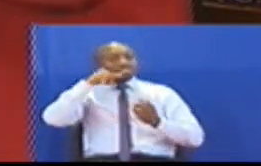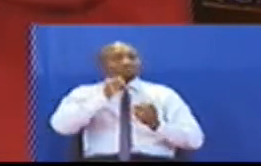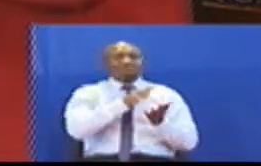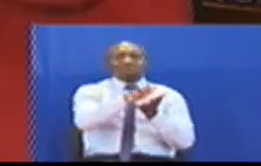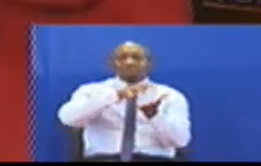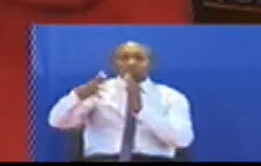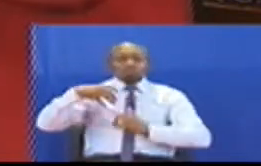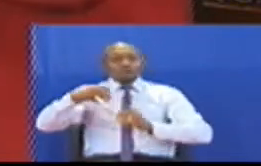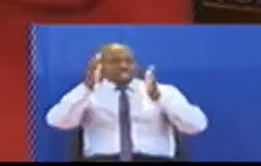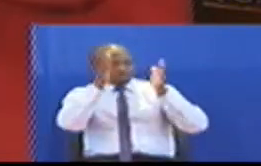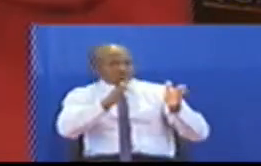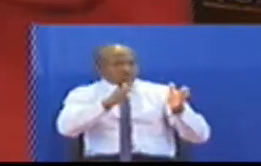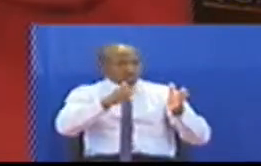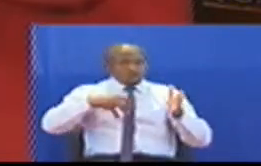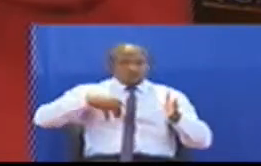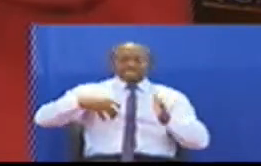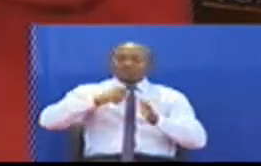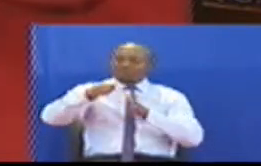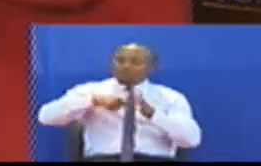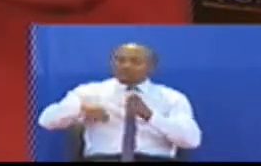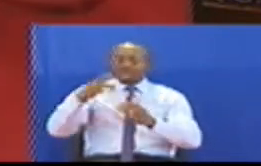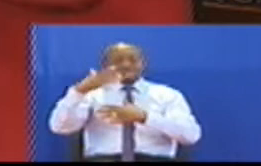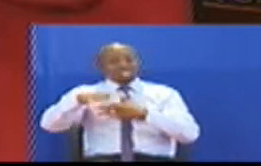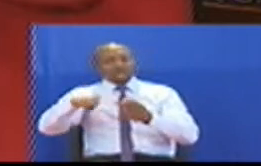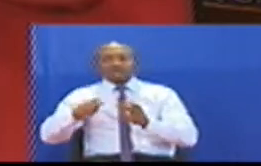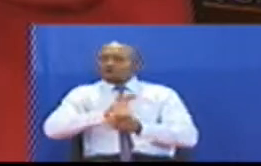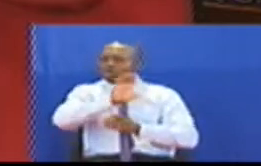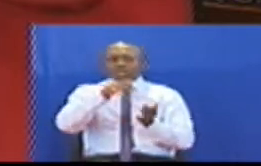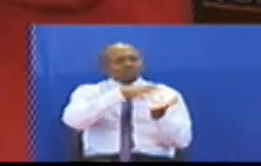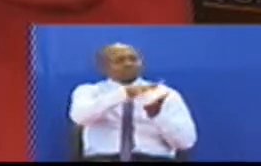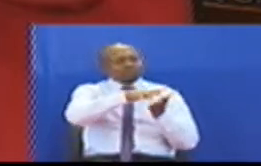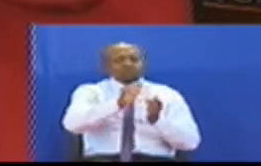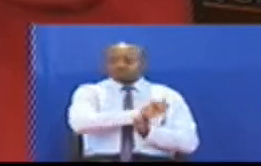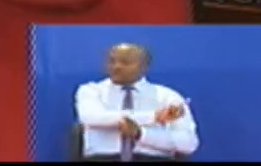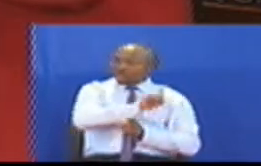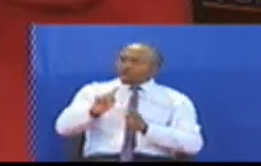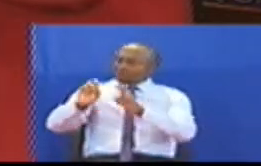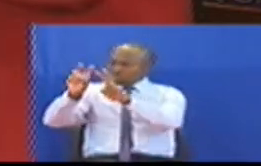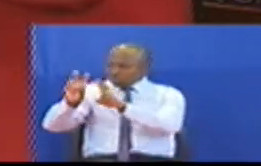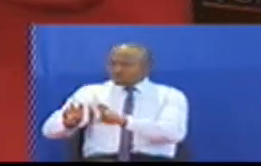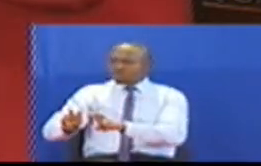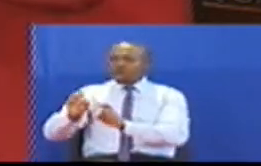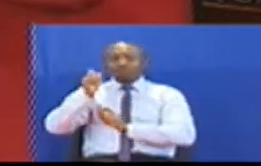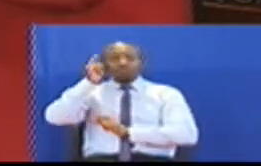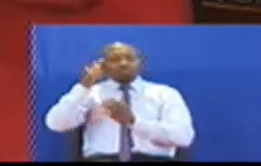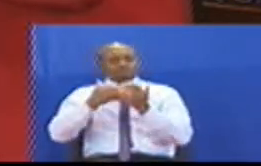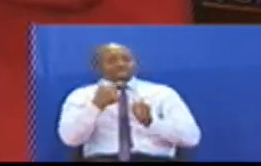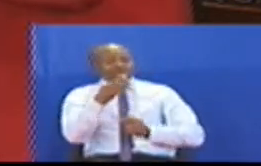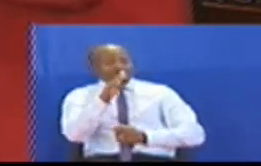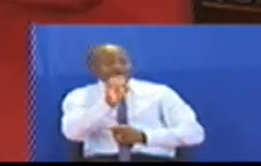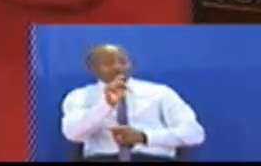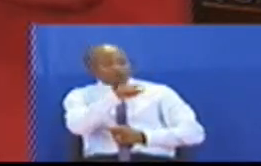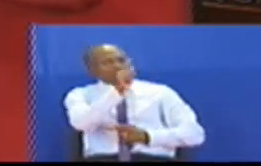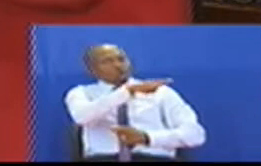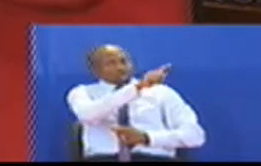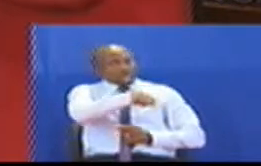Mkuu, nikampigia Mheshimiwa Waziri wa Uvuvi. Wamekwenda wamechunguza, imeonekana kwamba kwa sababu TBS wana makosa au